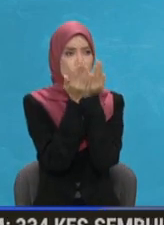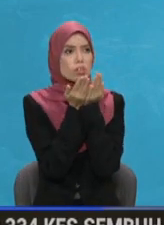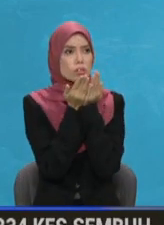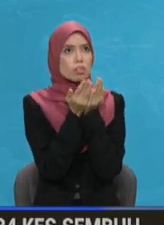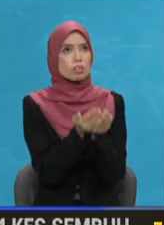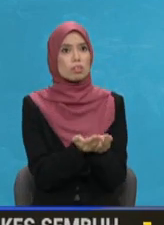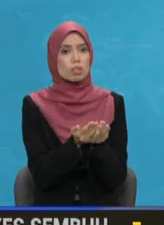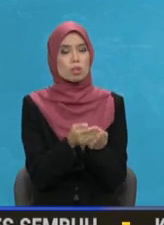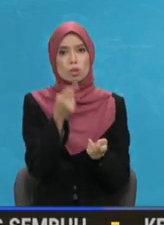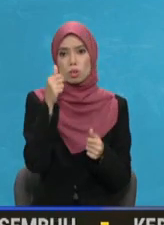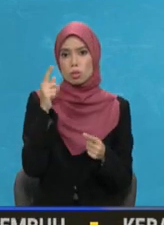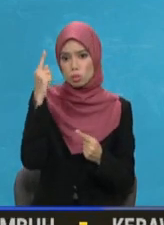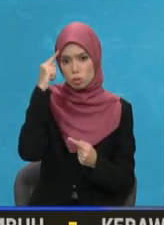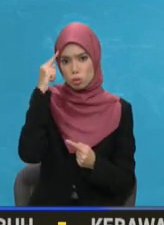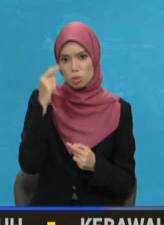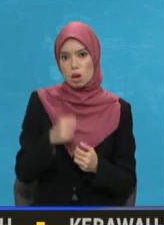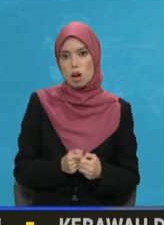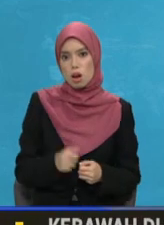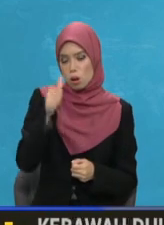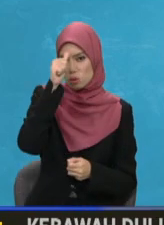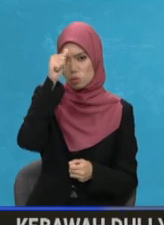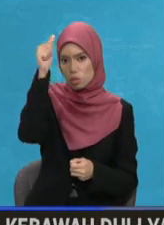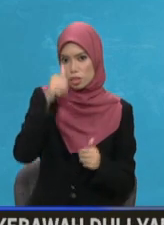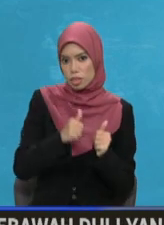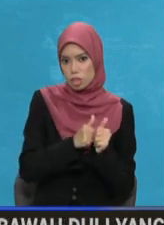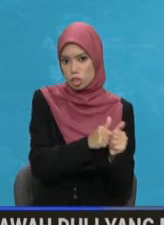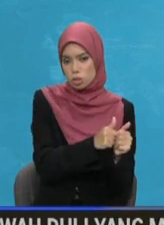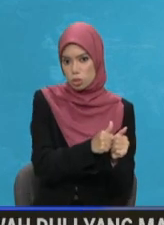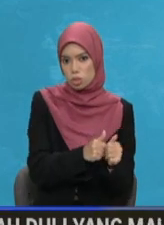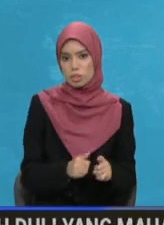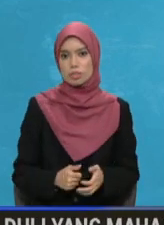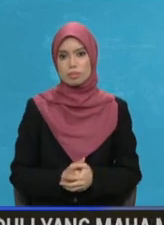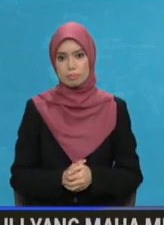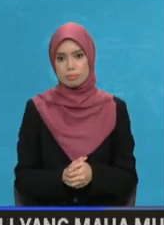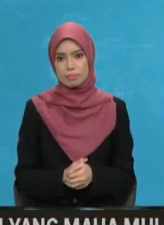menghadapi apa jual ujian kita ikuti bersama